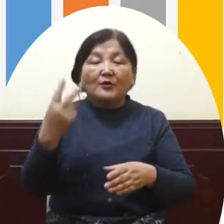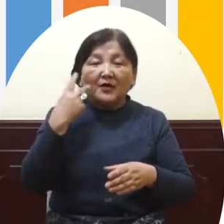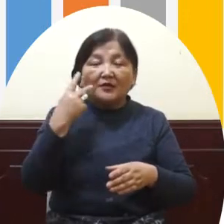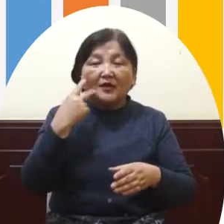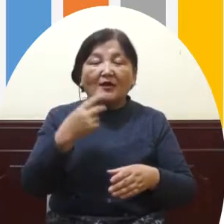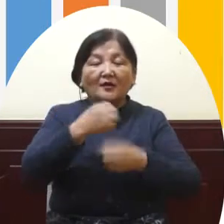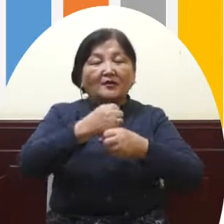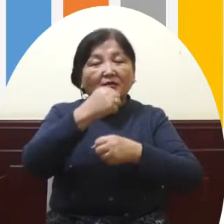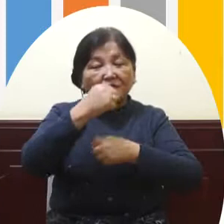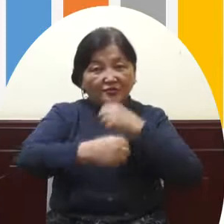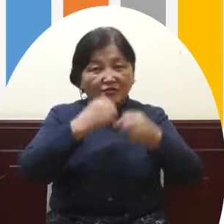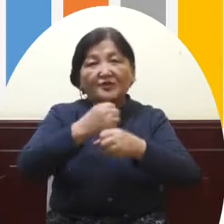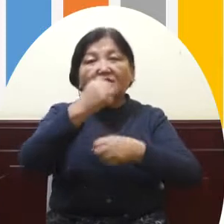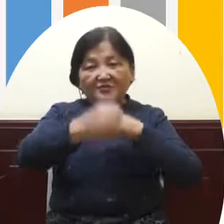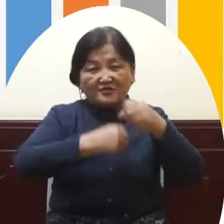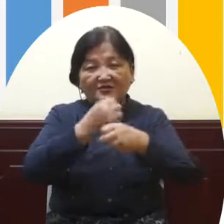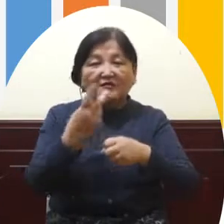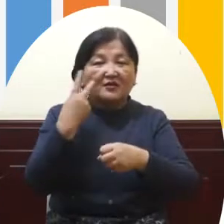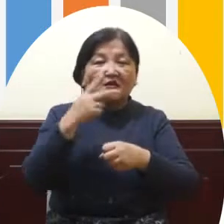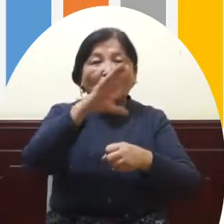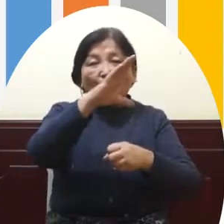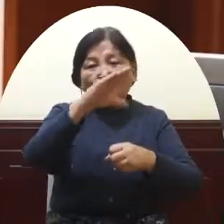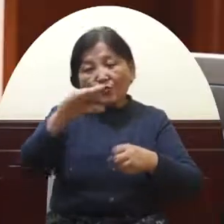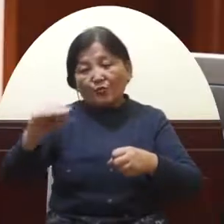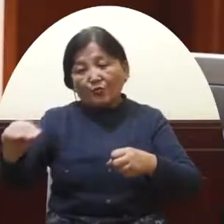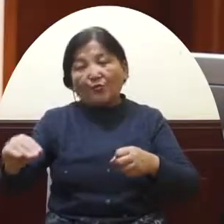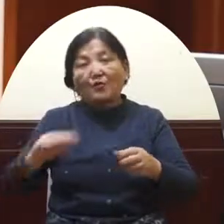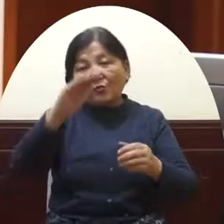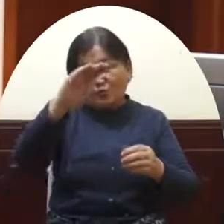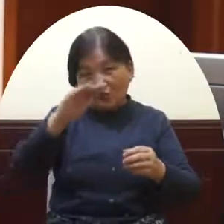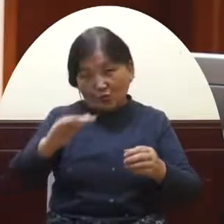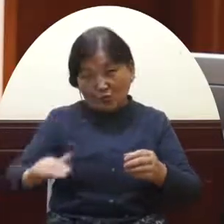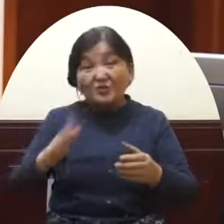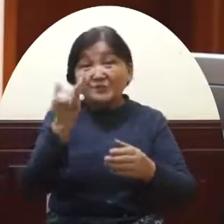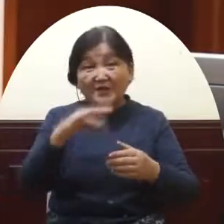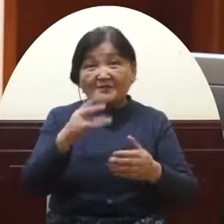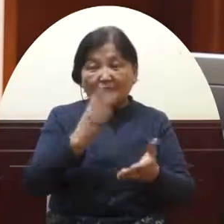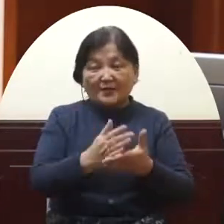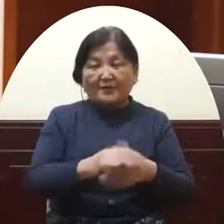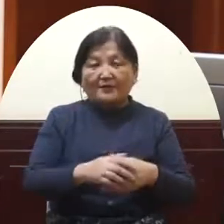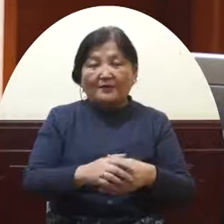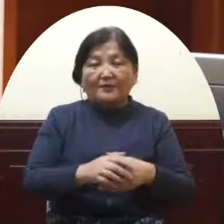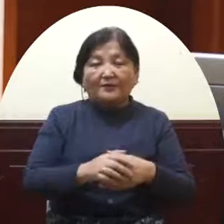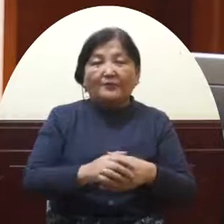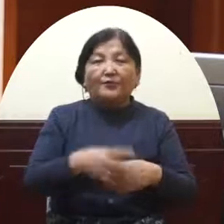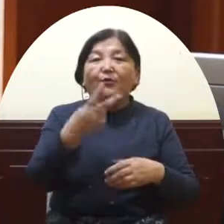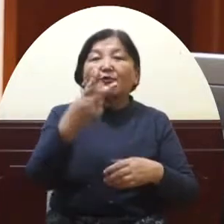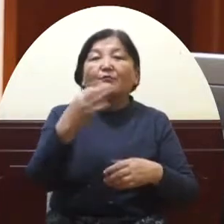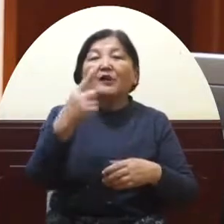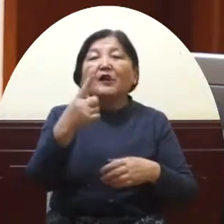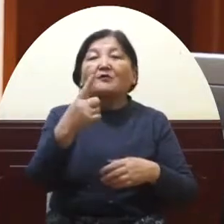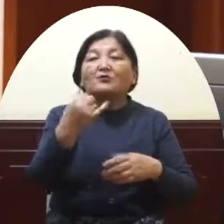байна. Гэхдээ нэг асуудал байгаа. Тэр нь бол энэ 2016 оны парламентын сонгуульд бага зэргийн өсөлт